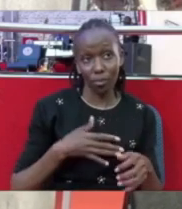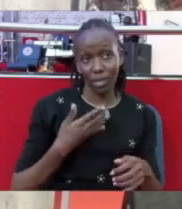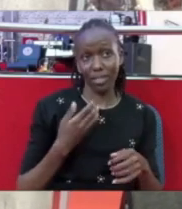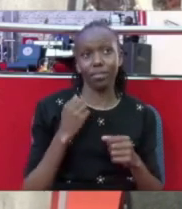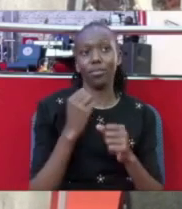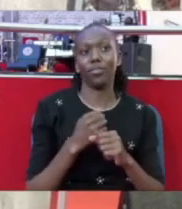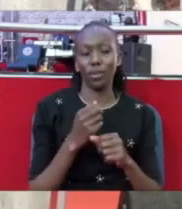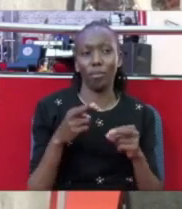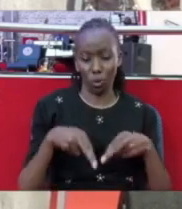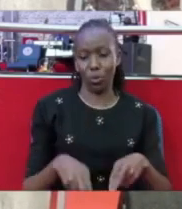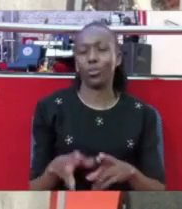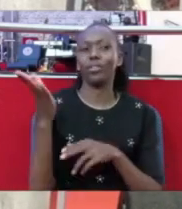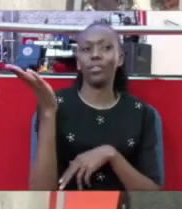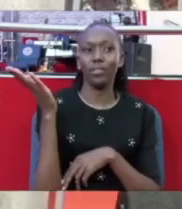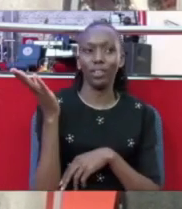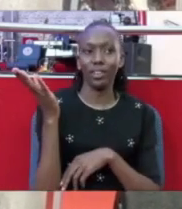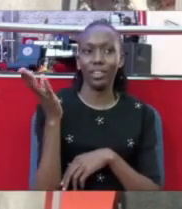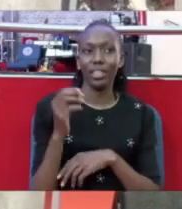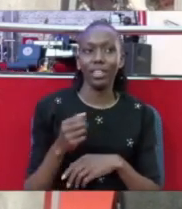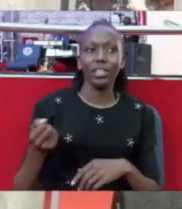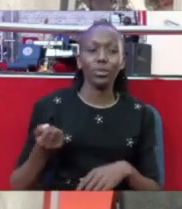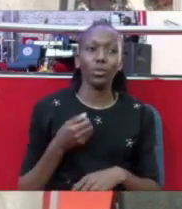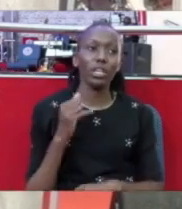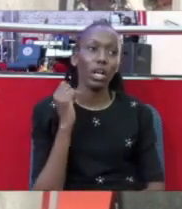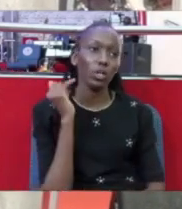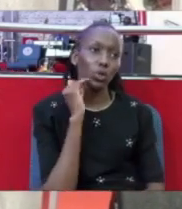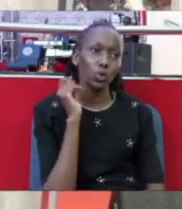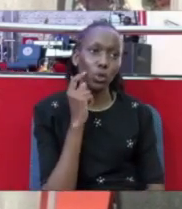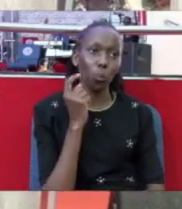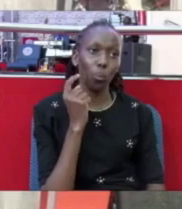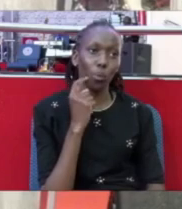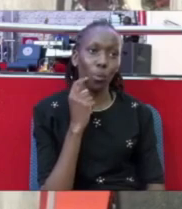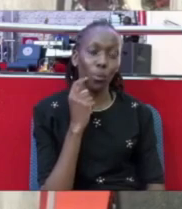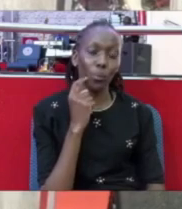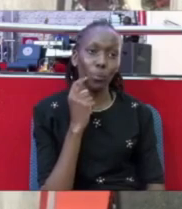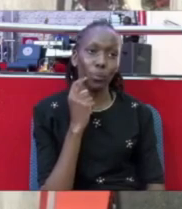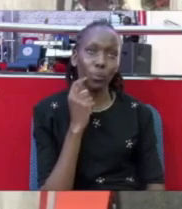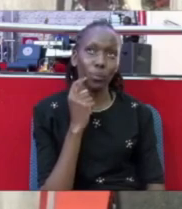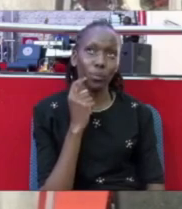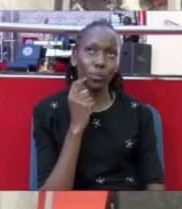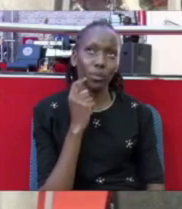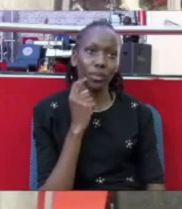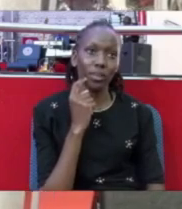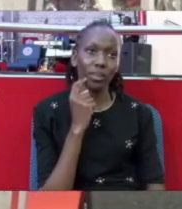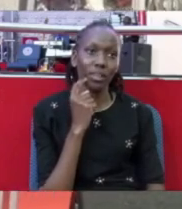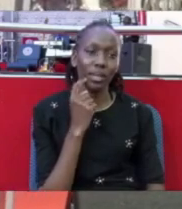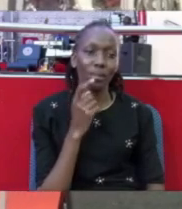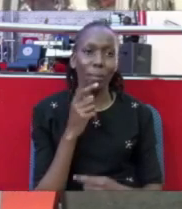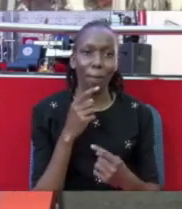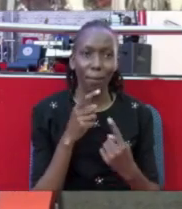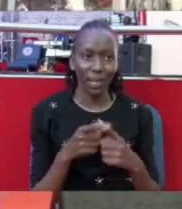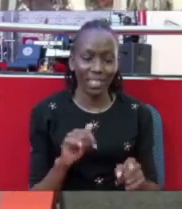sana. She even wanted to keep a kiosk. Alikuwa hata anataka kuweka kibanda. And I told her, no, you cannot do that. You